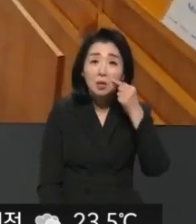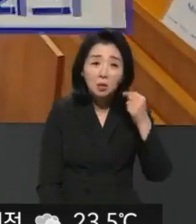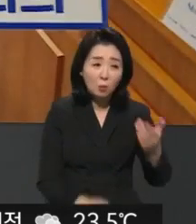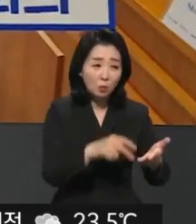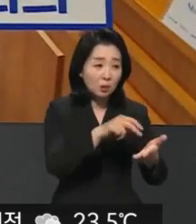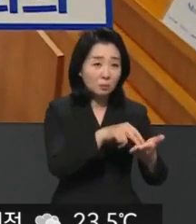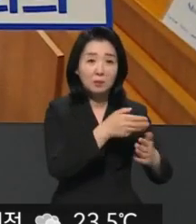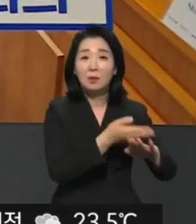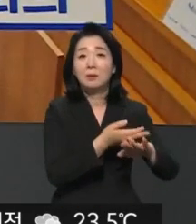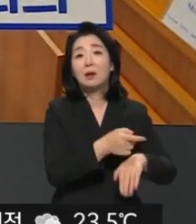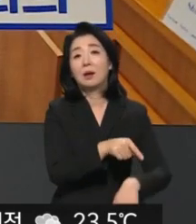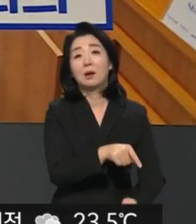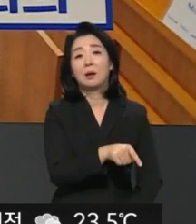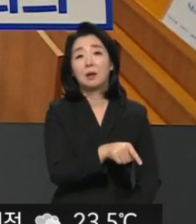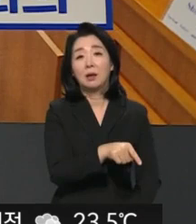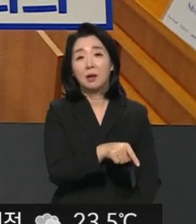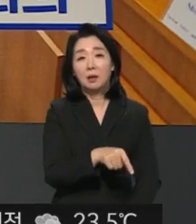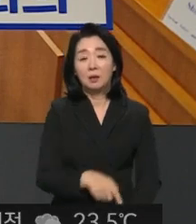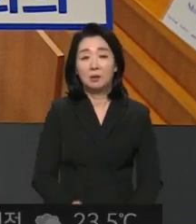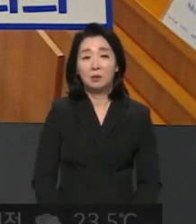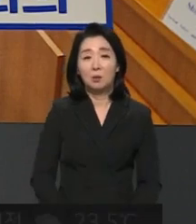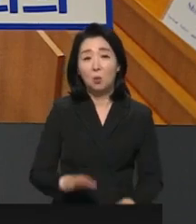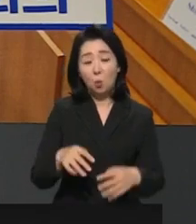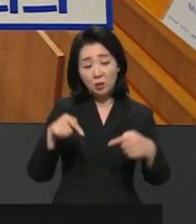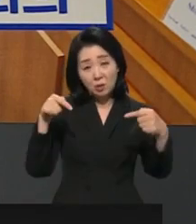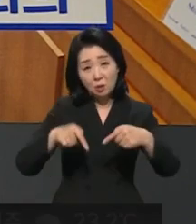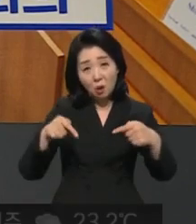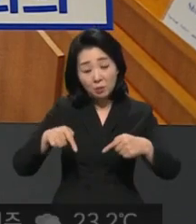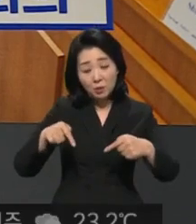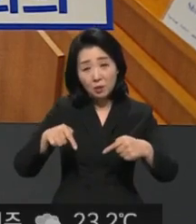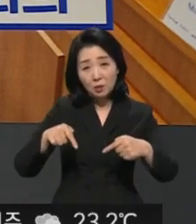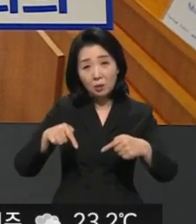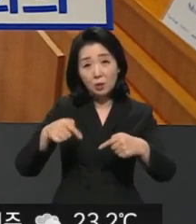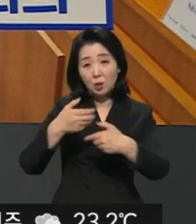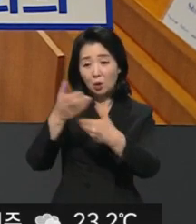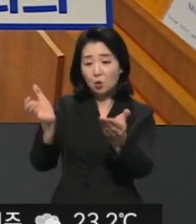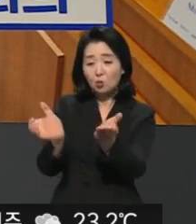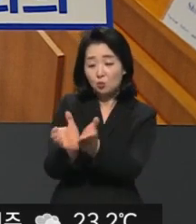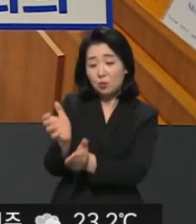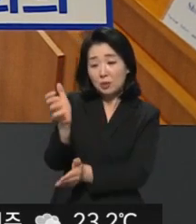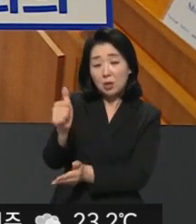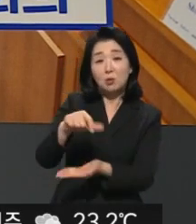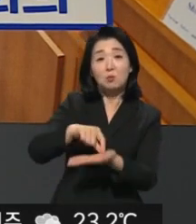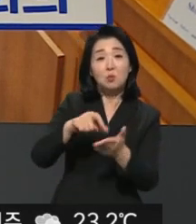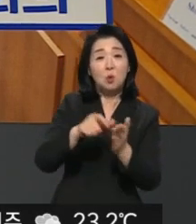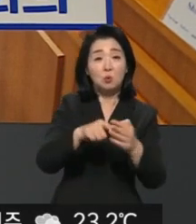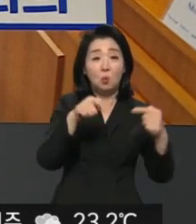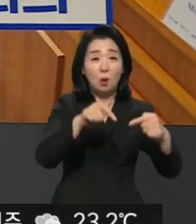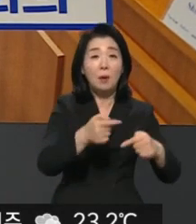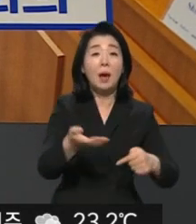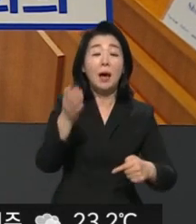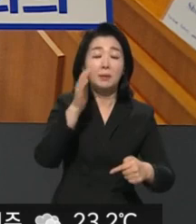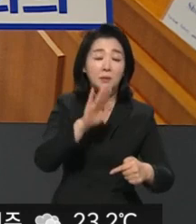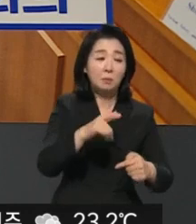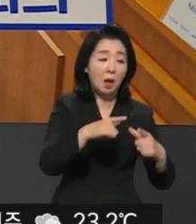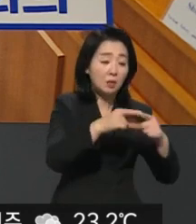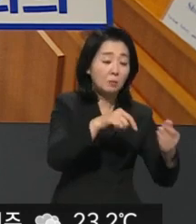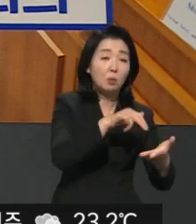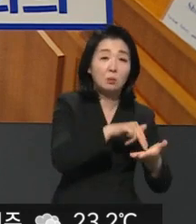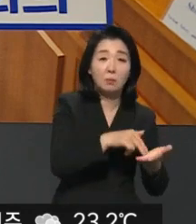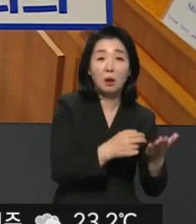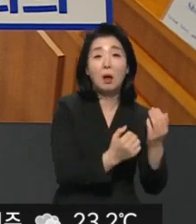좀 다른 것 같습니다. 우리는 오늘 협의 국장급 회의라고 했는데 일본 외무성은 브리핑 세션 이라고